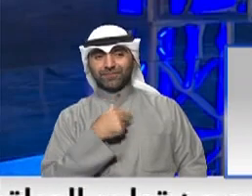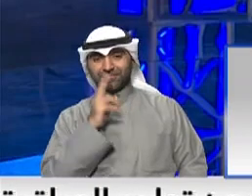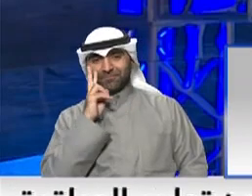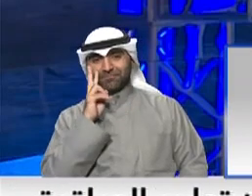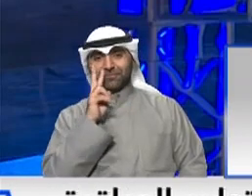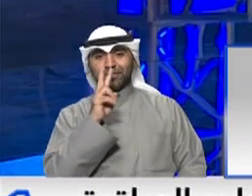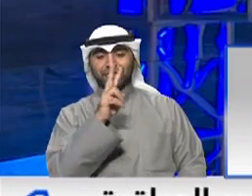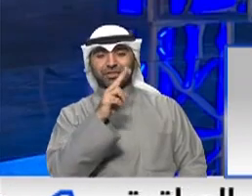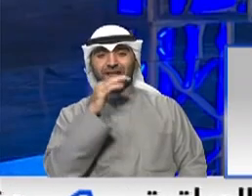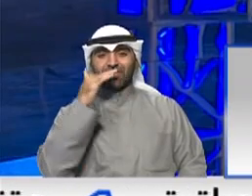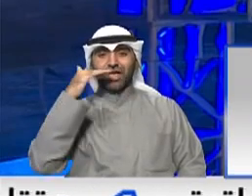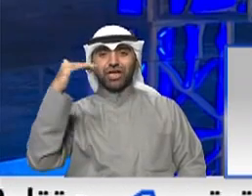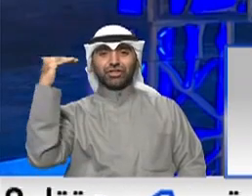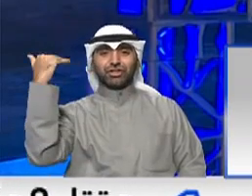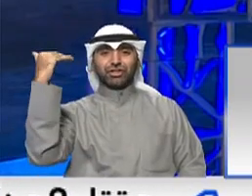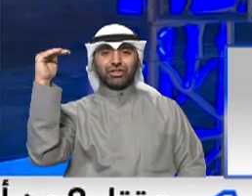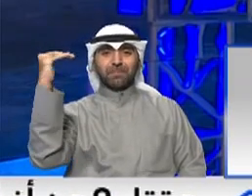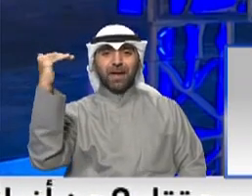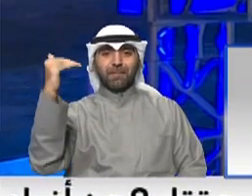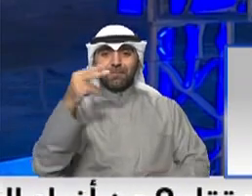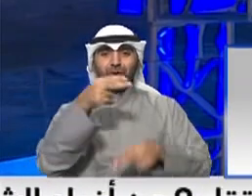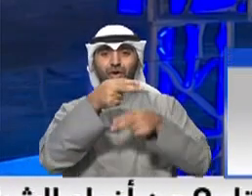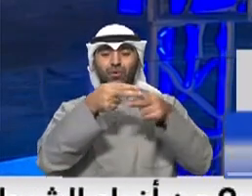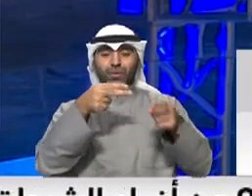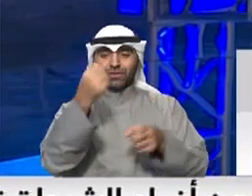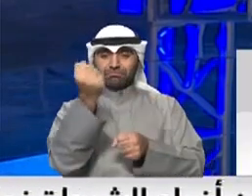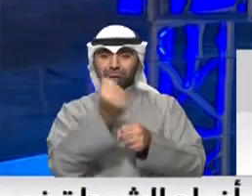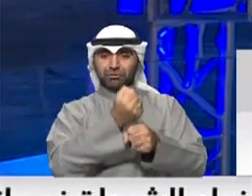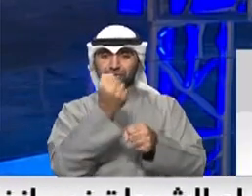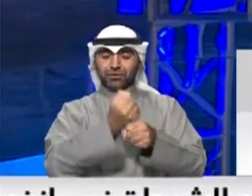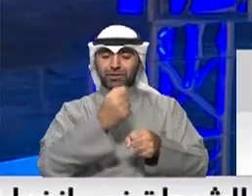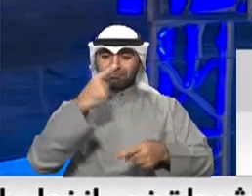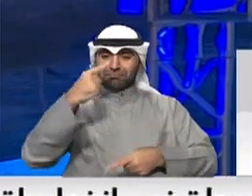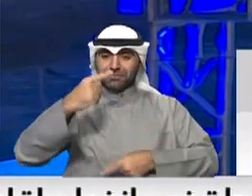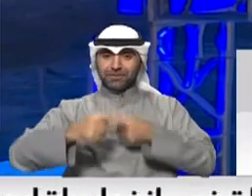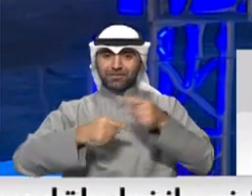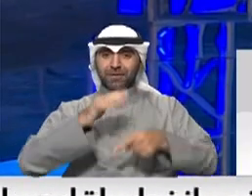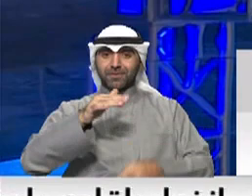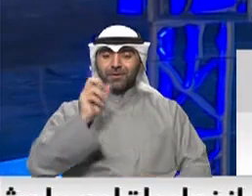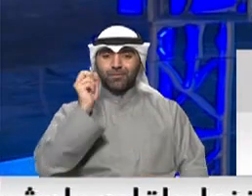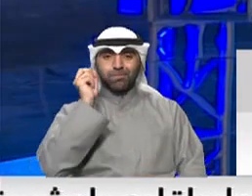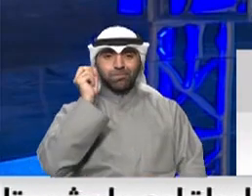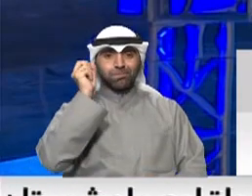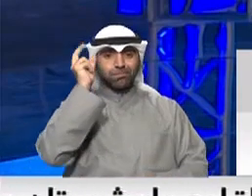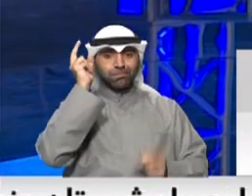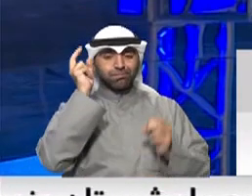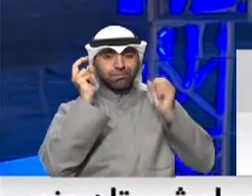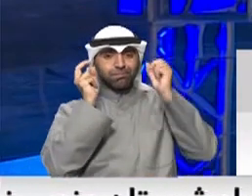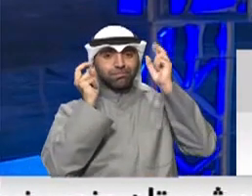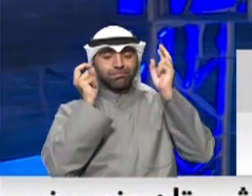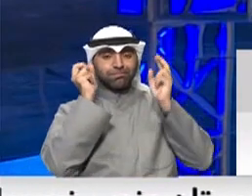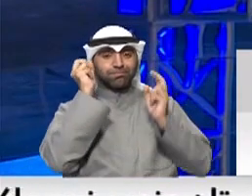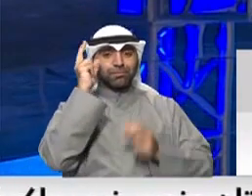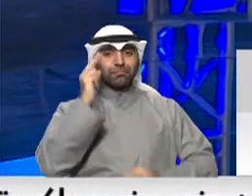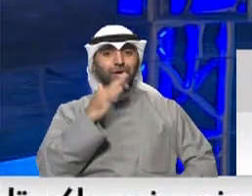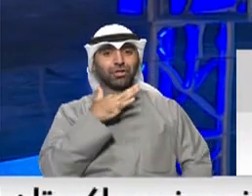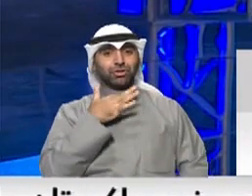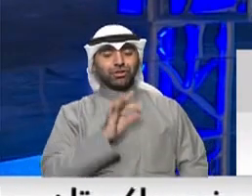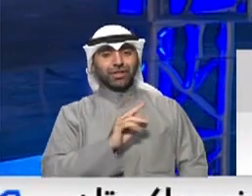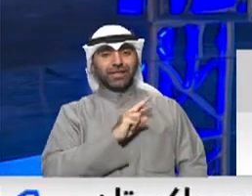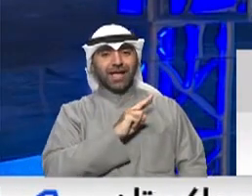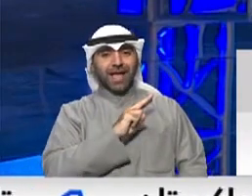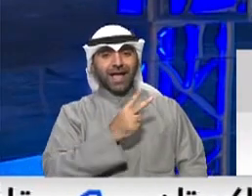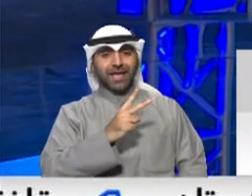والخاصة، الميزة والعلامة الفارقة في هذه الدورة شخصية المهرجان. شخصية المهرجان هذه السنة راح